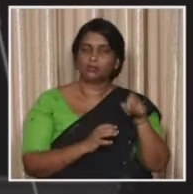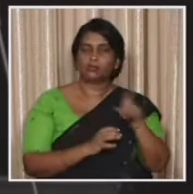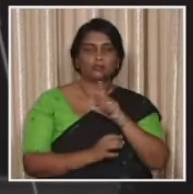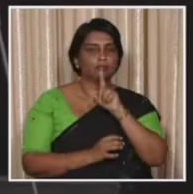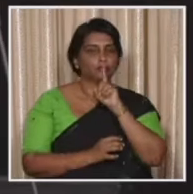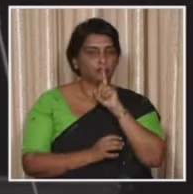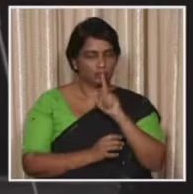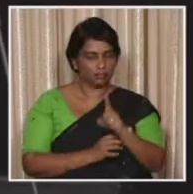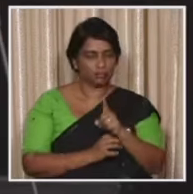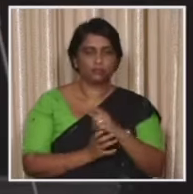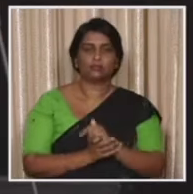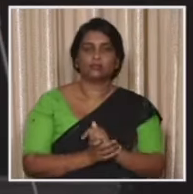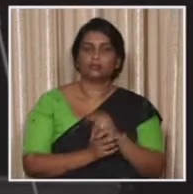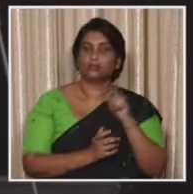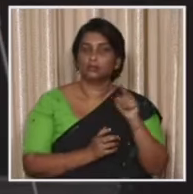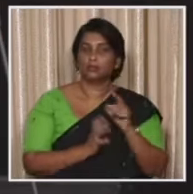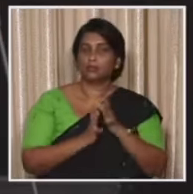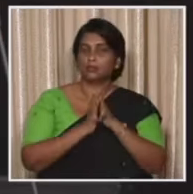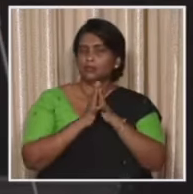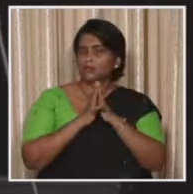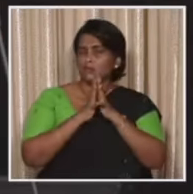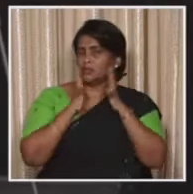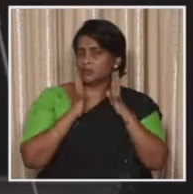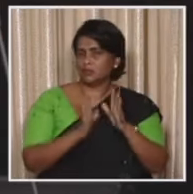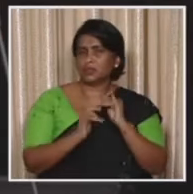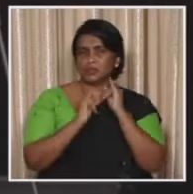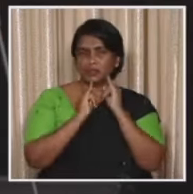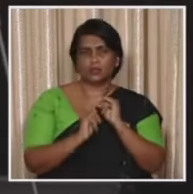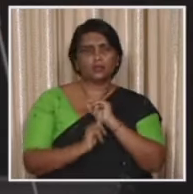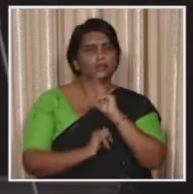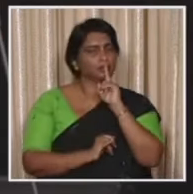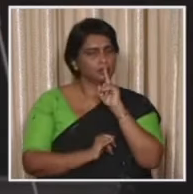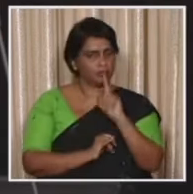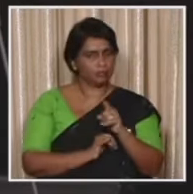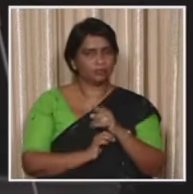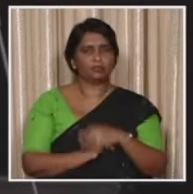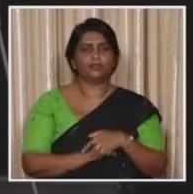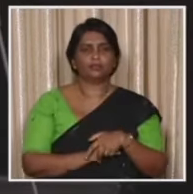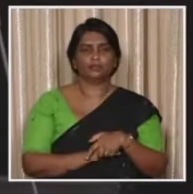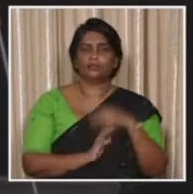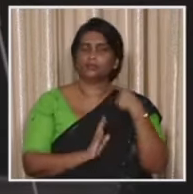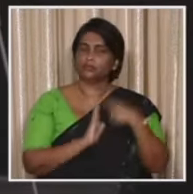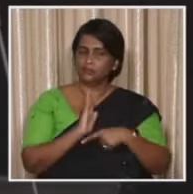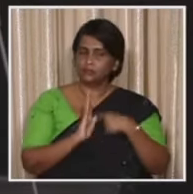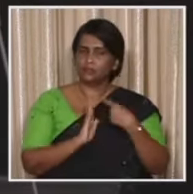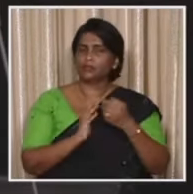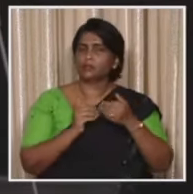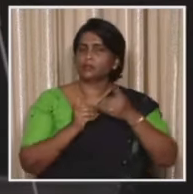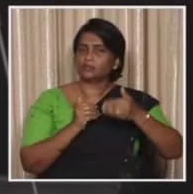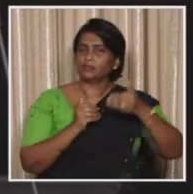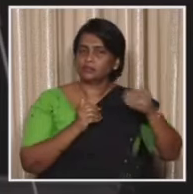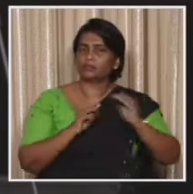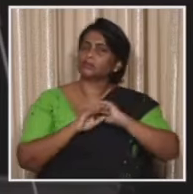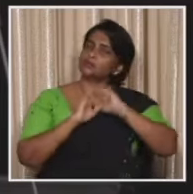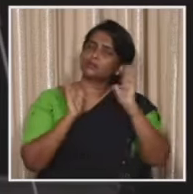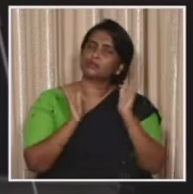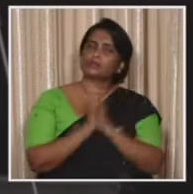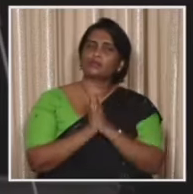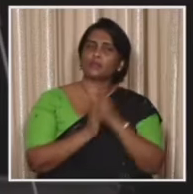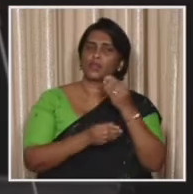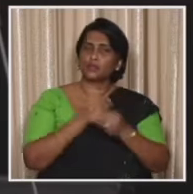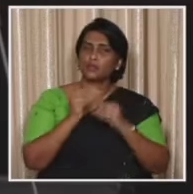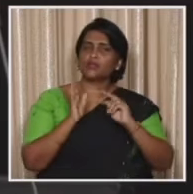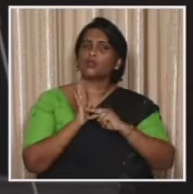සඳහන් කරපු තුමා බොහොම අභූත චෝදනාවක් කෙරුවා. මේ රටේ මේ පවත්වාගෙන යන සියලුම